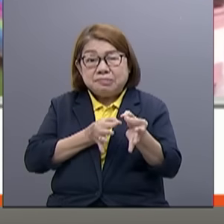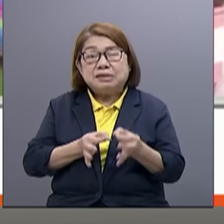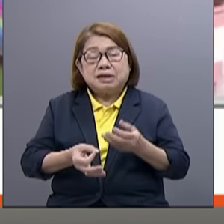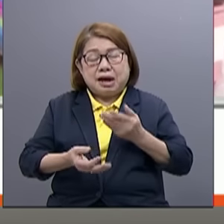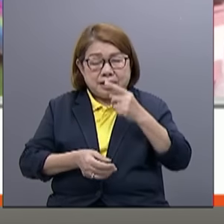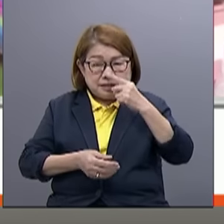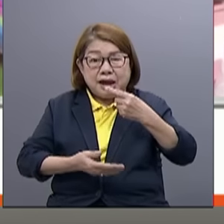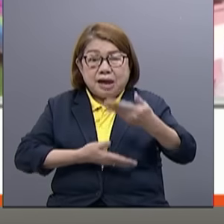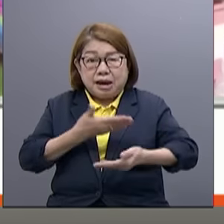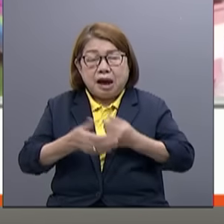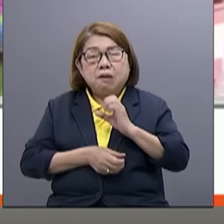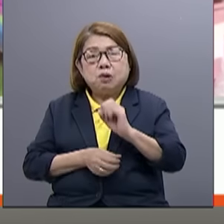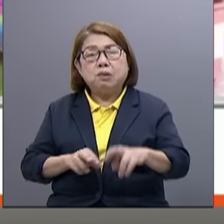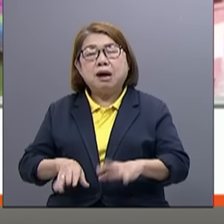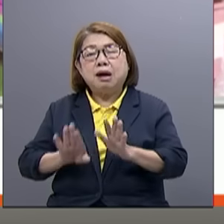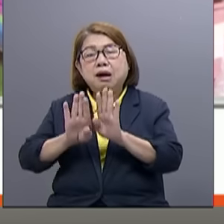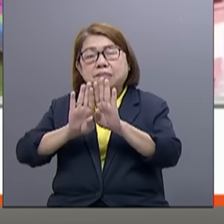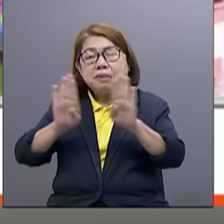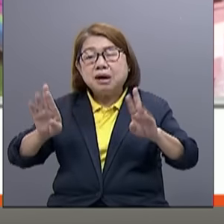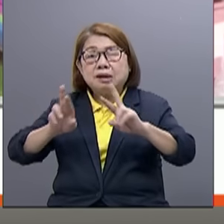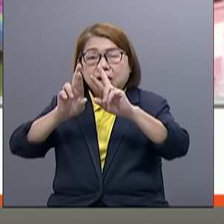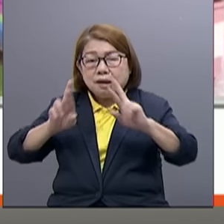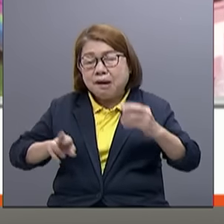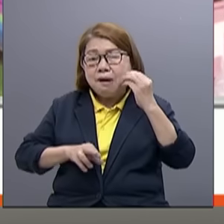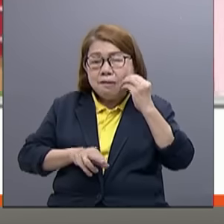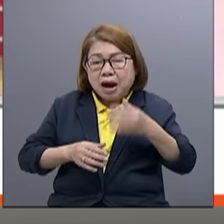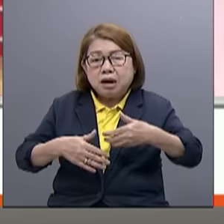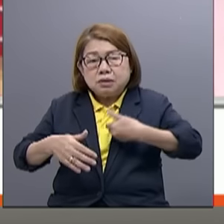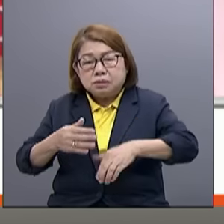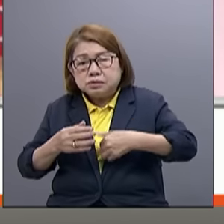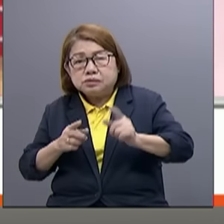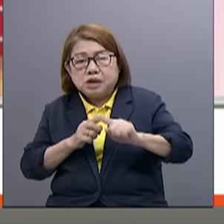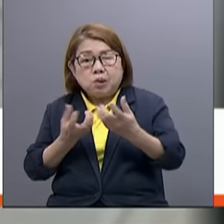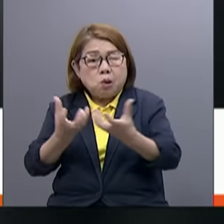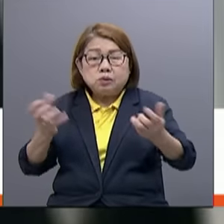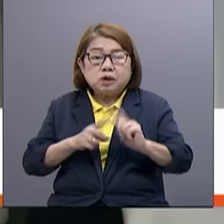ดประตูห้องน้ำแต่ละบ้านเข้าไปแทบจะไม่มีของไทยอยู่เลยค่ะ